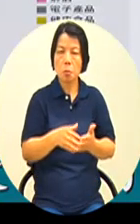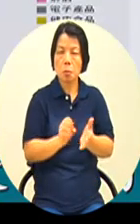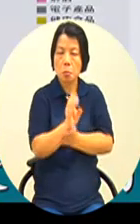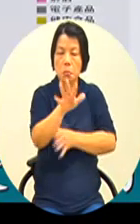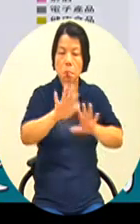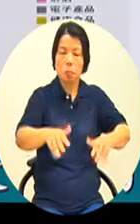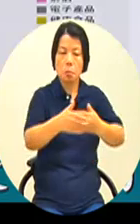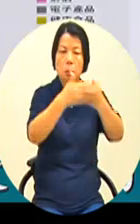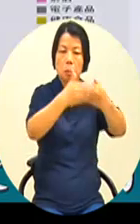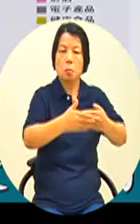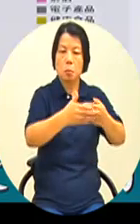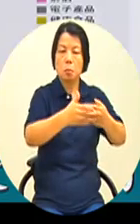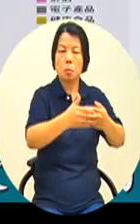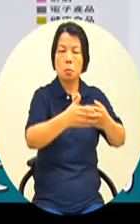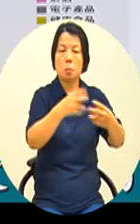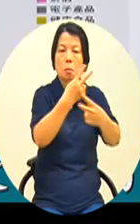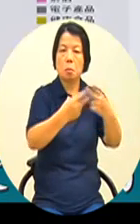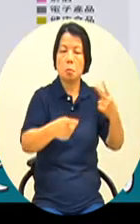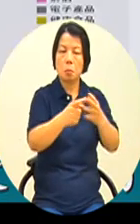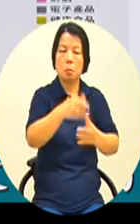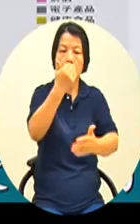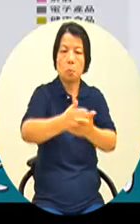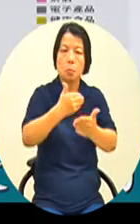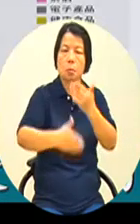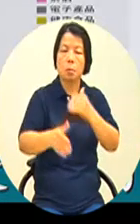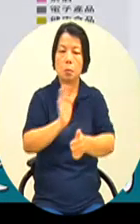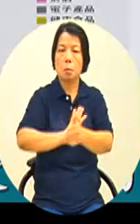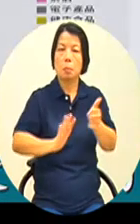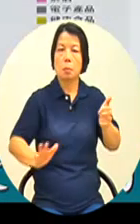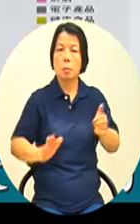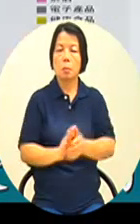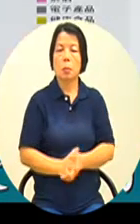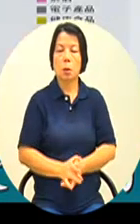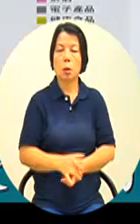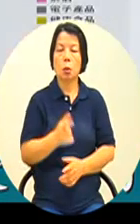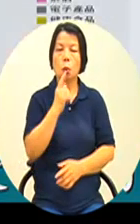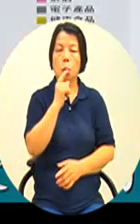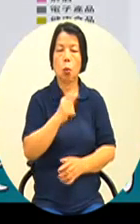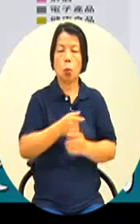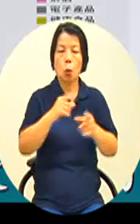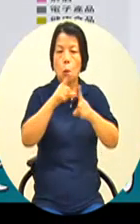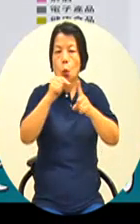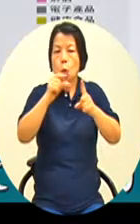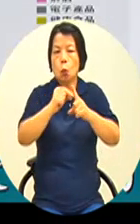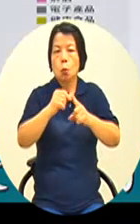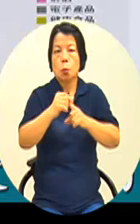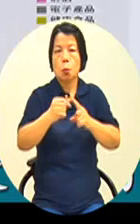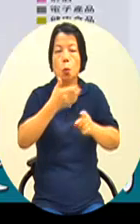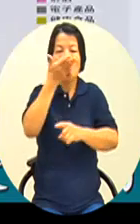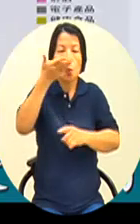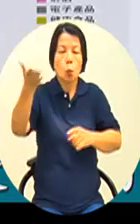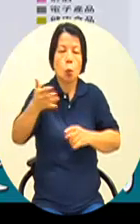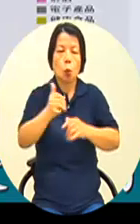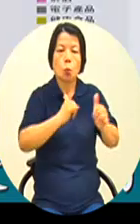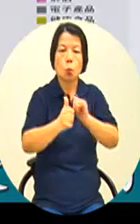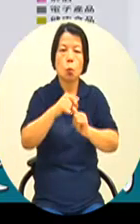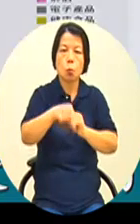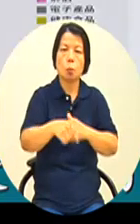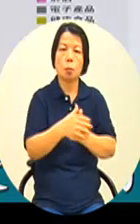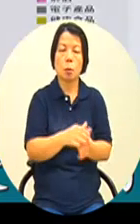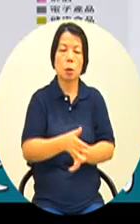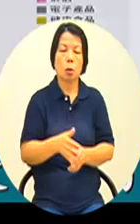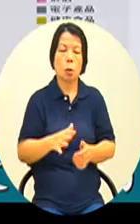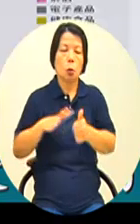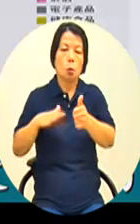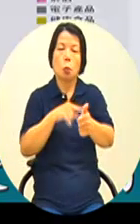啊，影响的层面哦，你就是旅行业者，你看，旅游、旅行社、导游、游